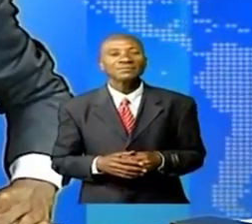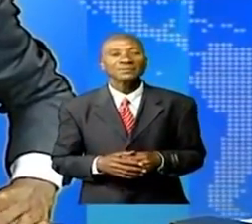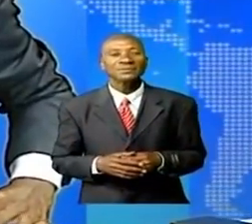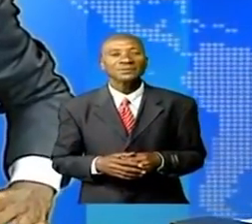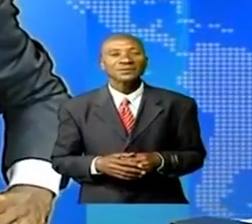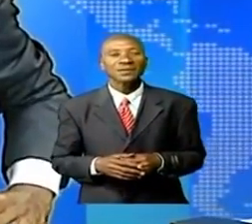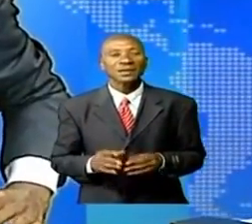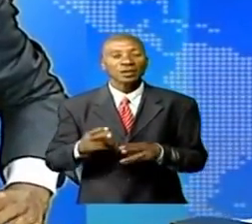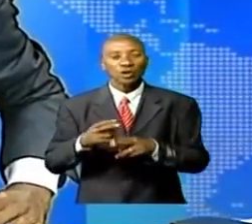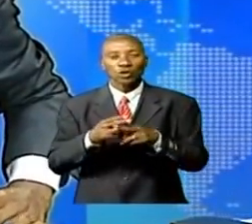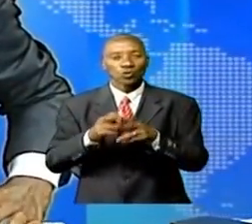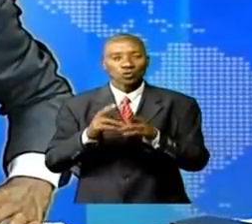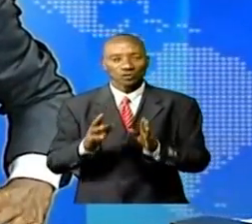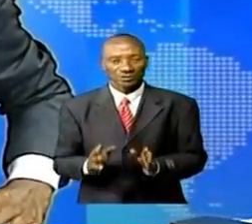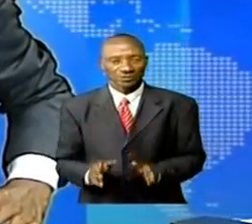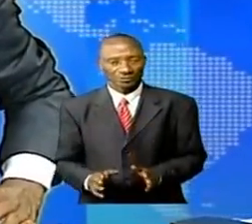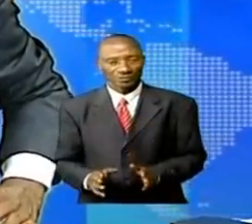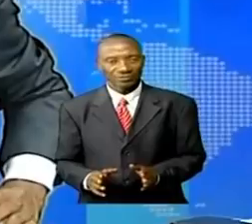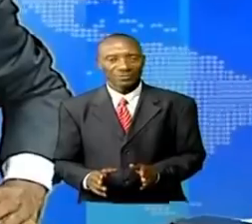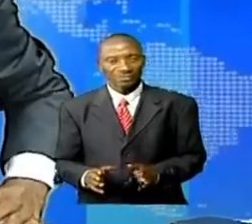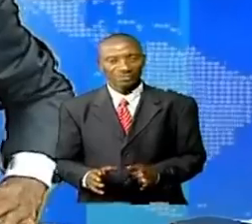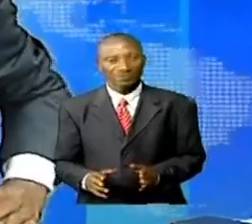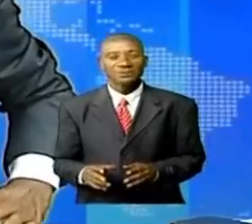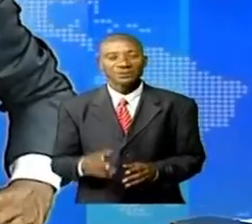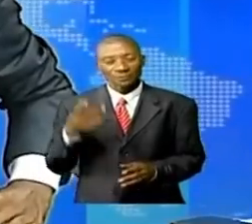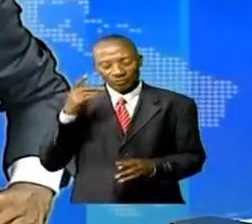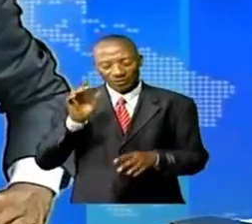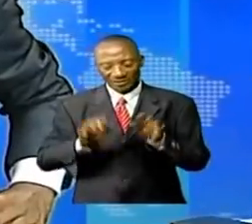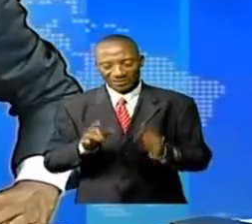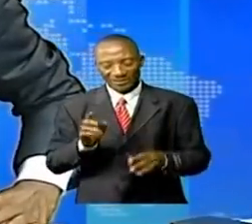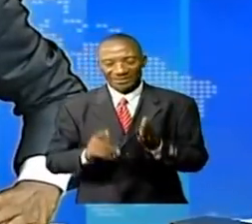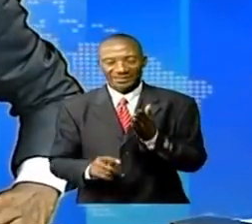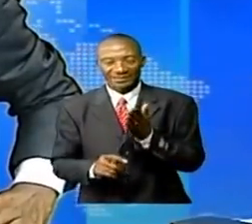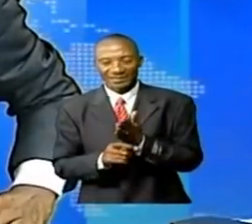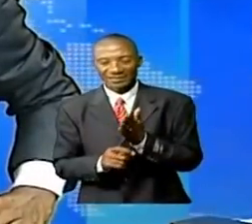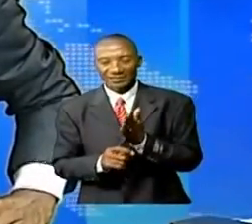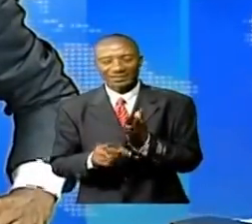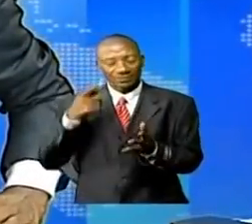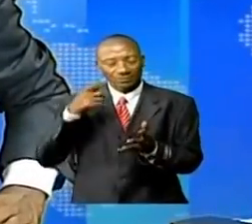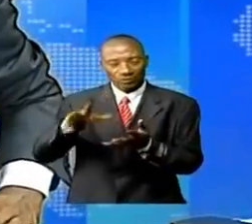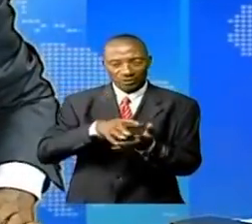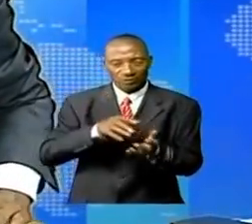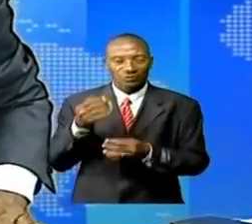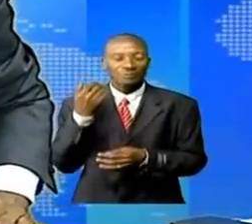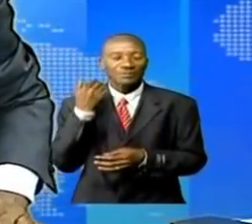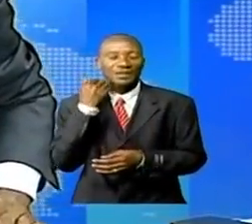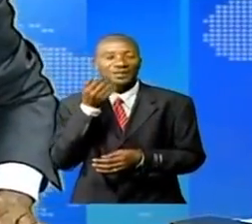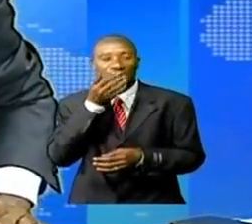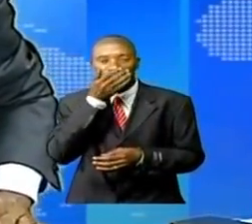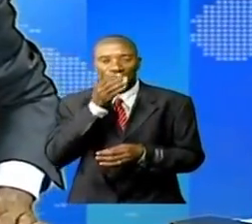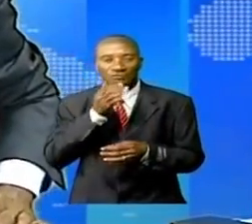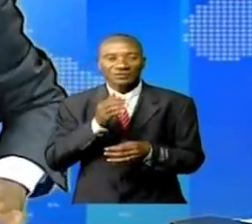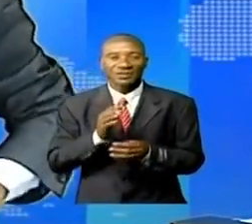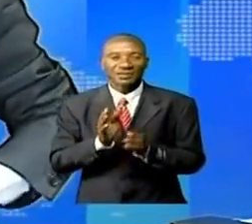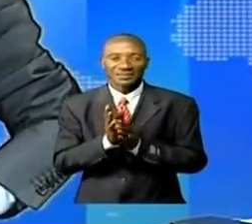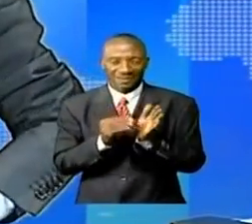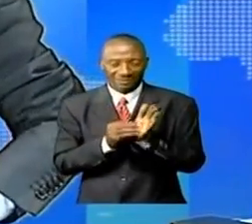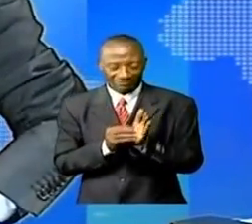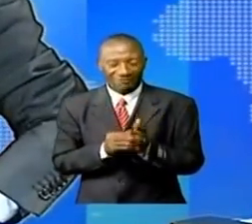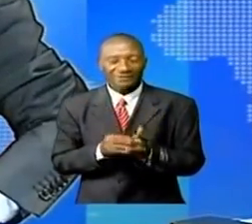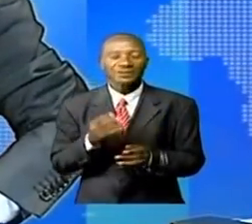le coordonnateur auteur du secrétariat technique de la riposte contre la COVID-19, le docteur